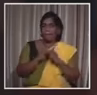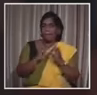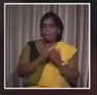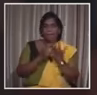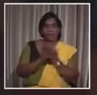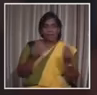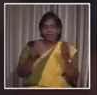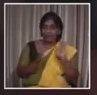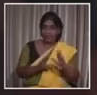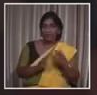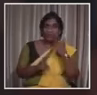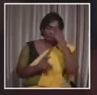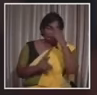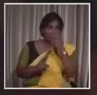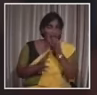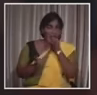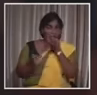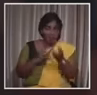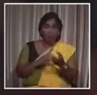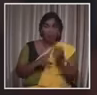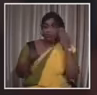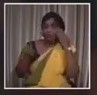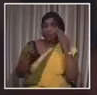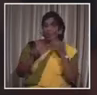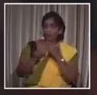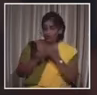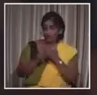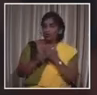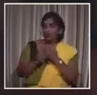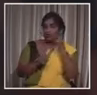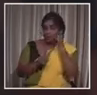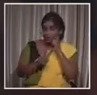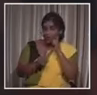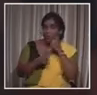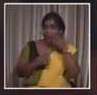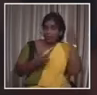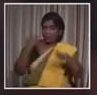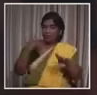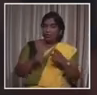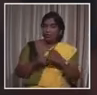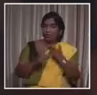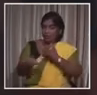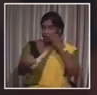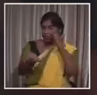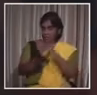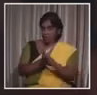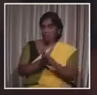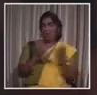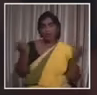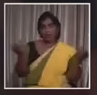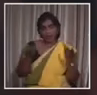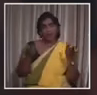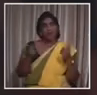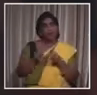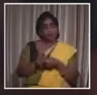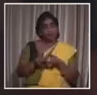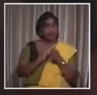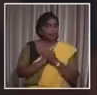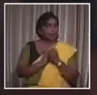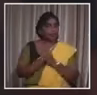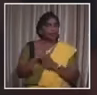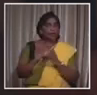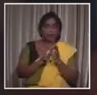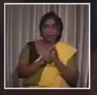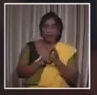නැහැ. පාස්කුරිදා කාර්ණේ පාස්කුරිදා ක්‍රස්ත ප්‍රහාරට ජීවිත නැති වෙච්චාට සාධාරණයක් ඉෂ්ට වෙන්නේ නැහැ ගරු මන්ත්‍රීතුමනි. ඒ